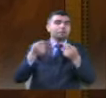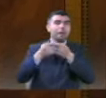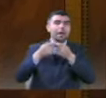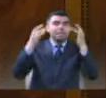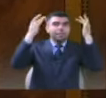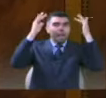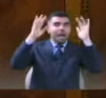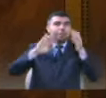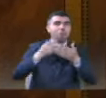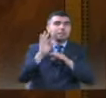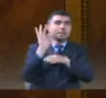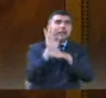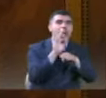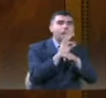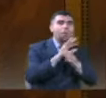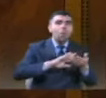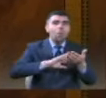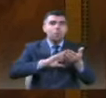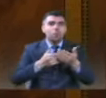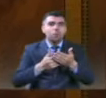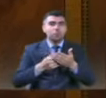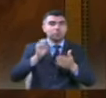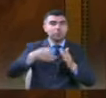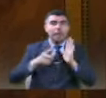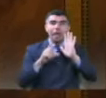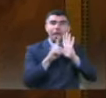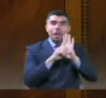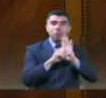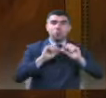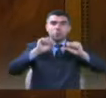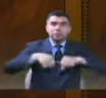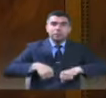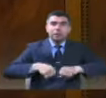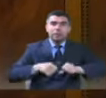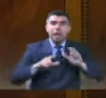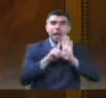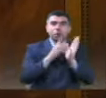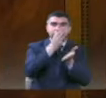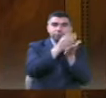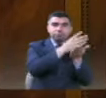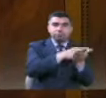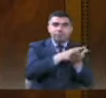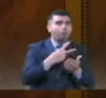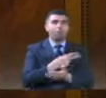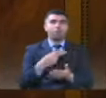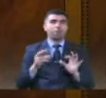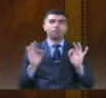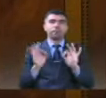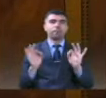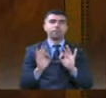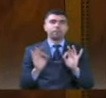تشاركيه اقتصاديه اجتماعيه بطبيعه الحال ديمقراطيه لتنزيل مضامين الدستور 2011، ما كايناش السيد رئيس الحكومه،